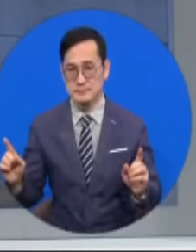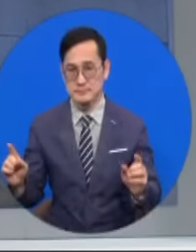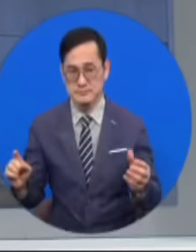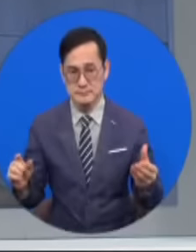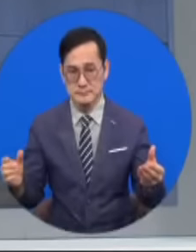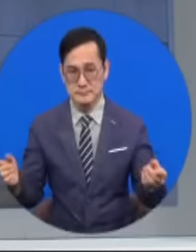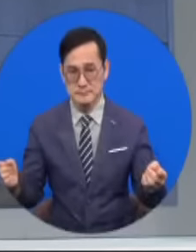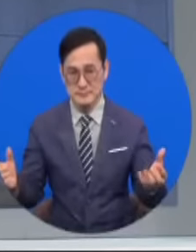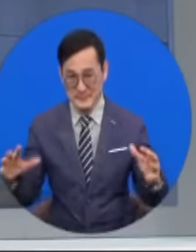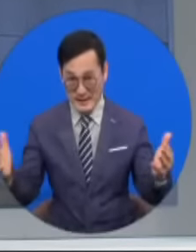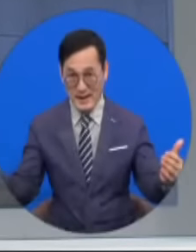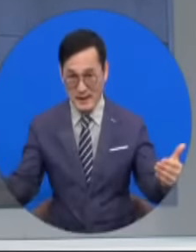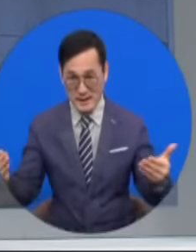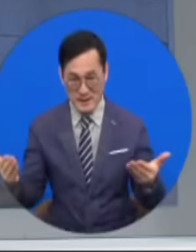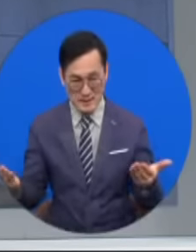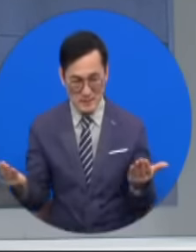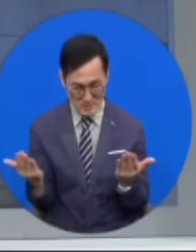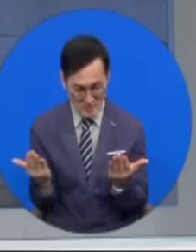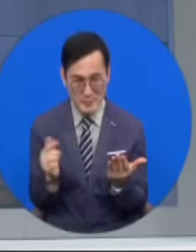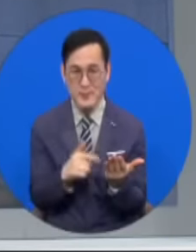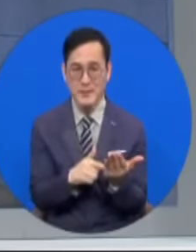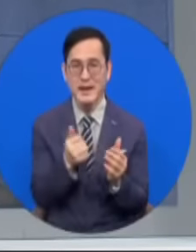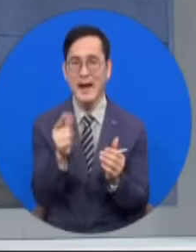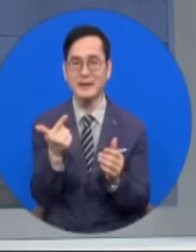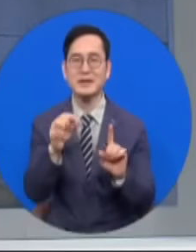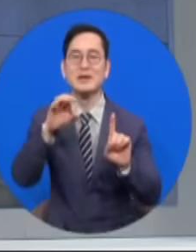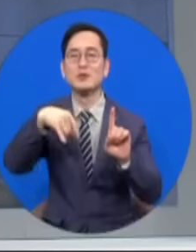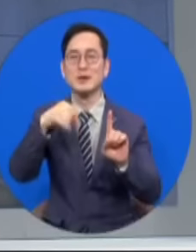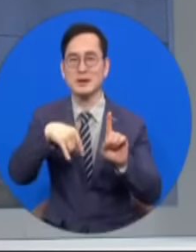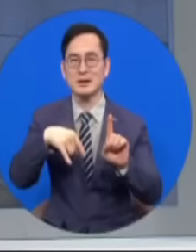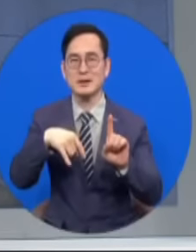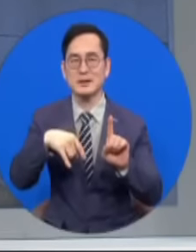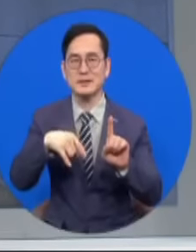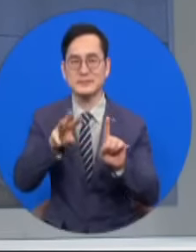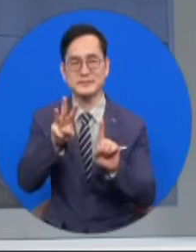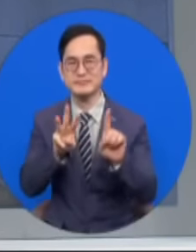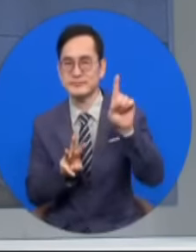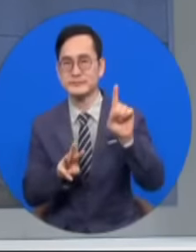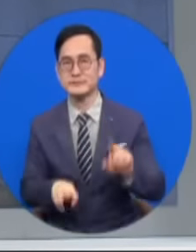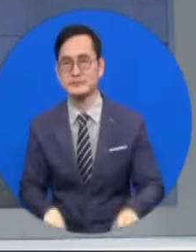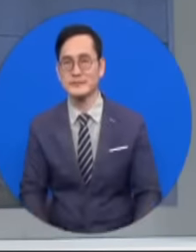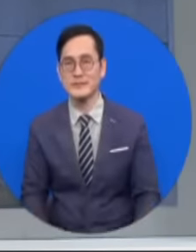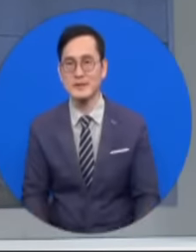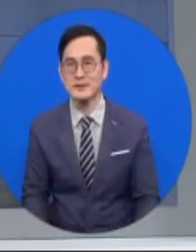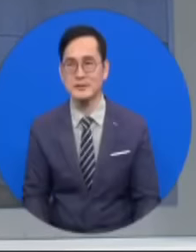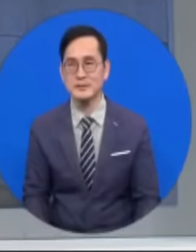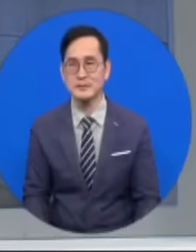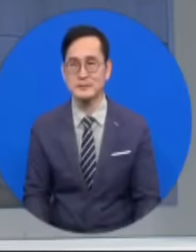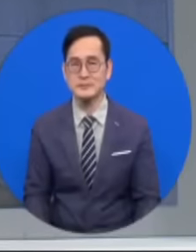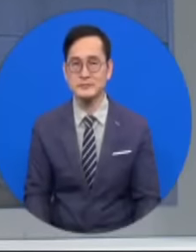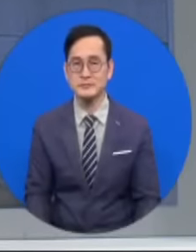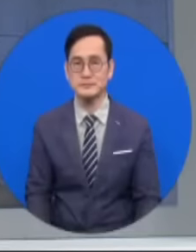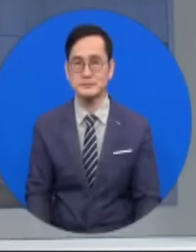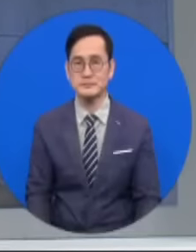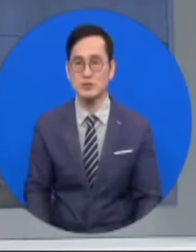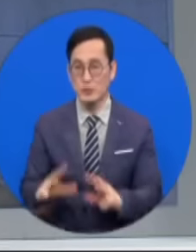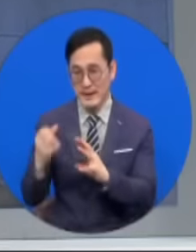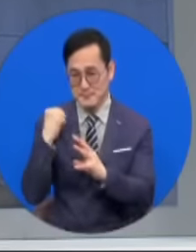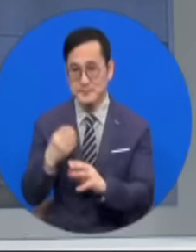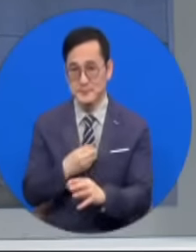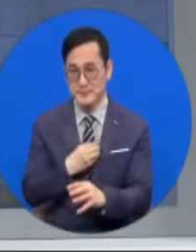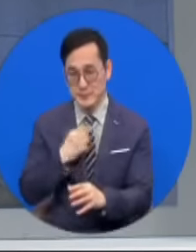후보들과 큰 차이로 앞서고 있다 급기야 지지자들 여론 조사에서는 앞서 지금까지는 50% 중반에 여론